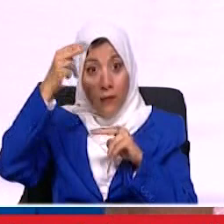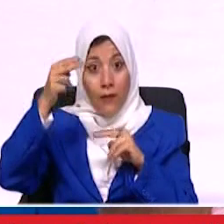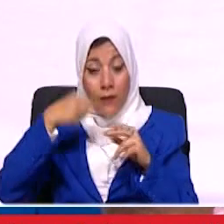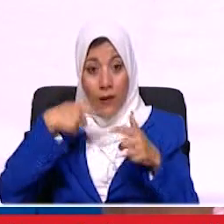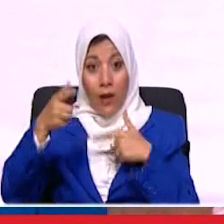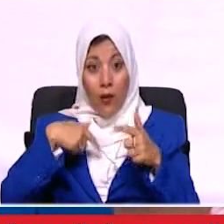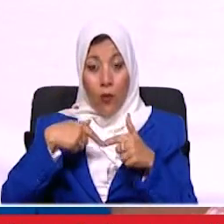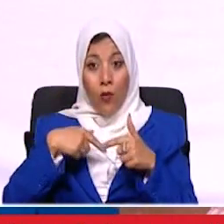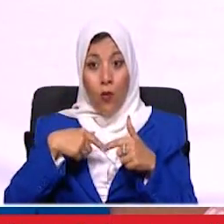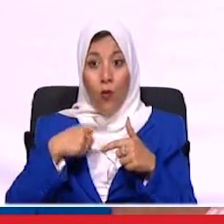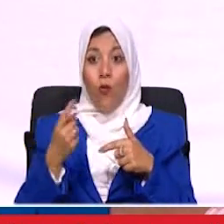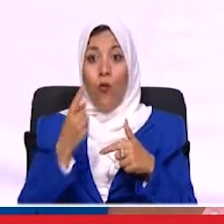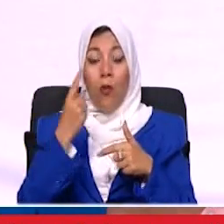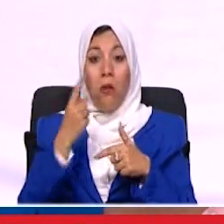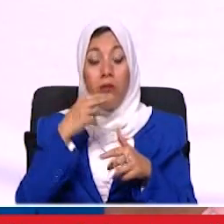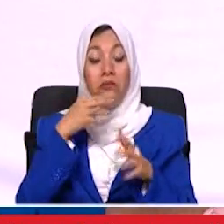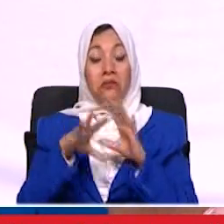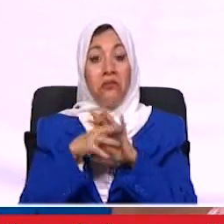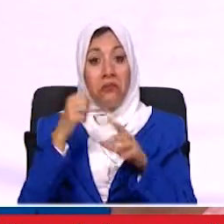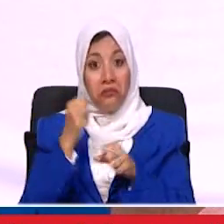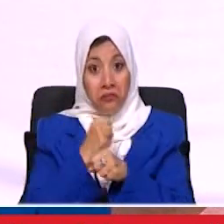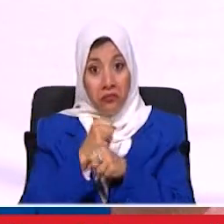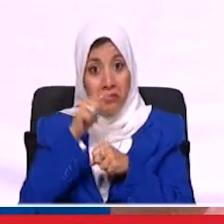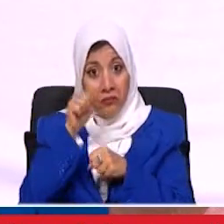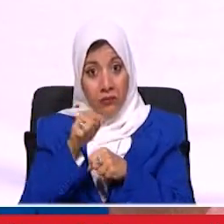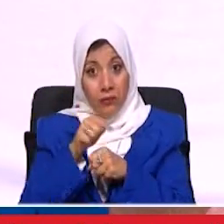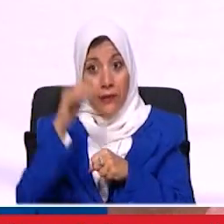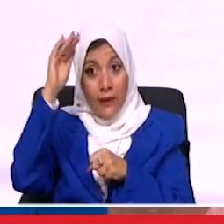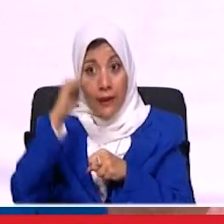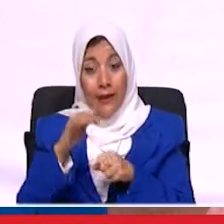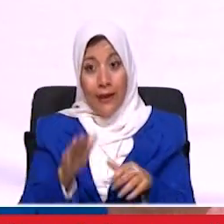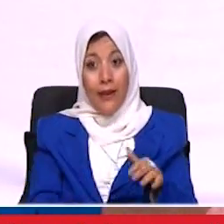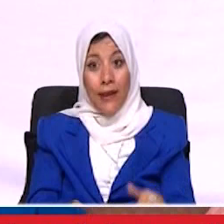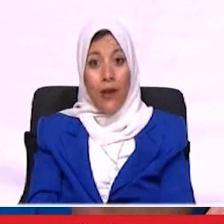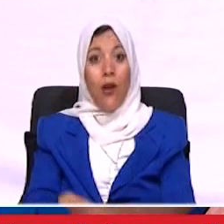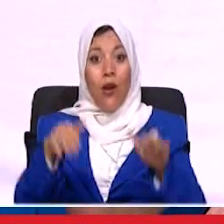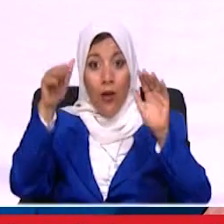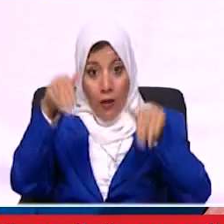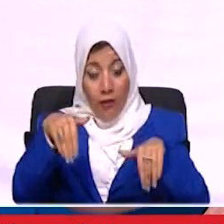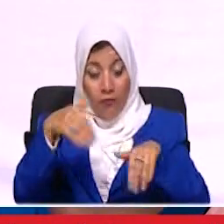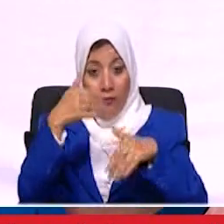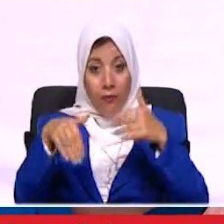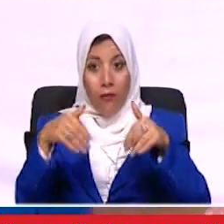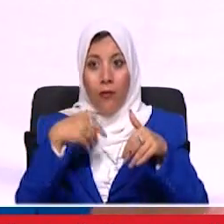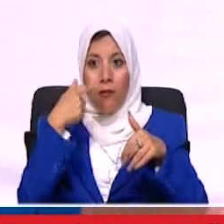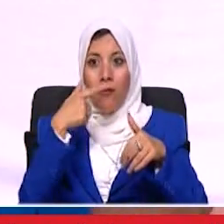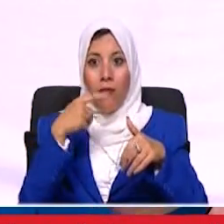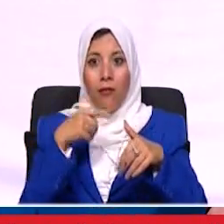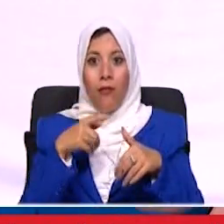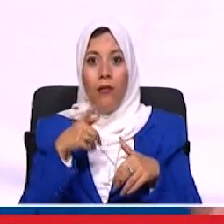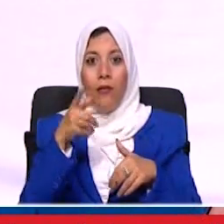اللي حصل للمشهد ما بيني انا ومحمد رمضان، اللي هو انزل على ركبك يالا